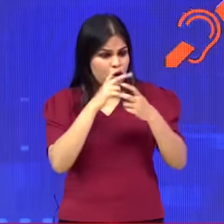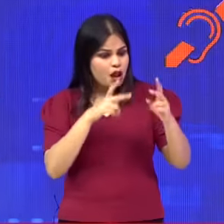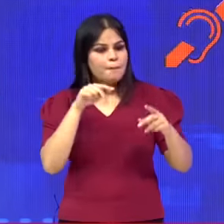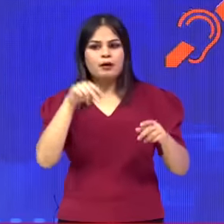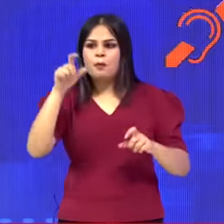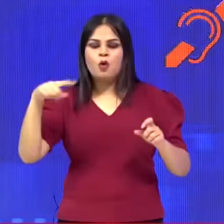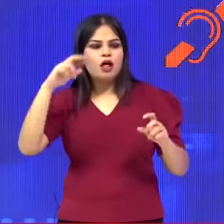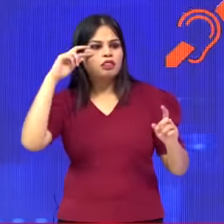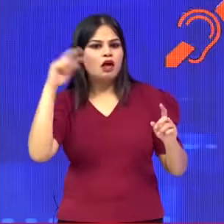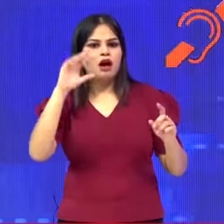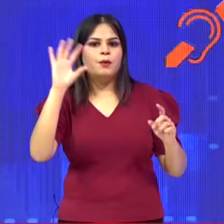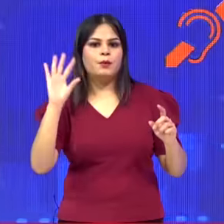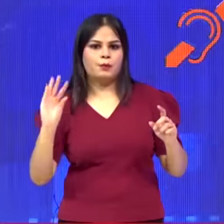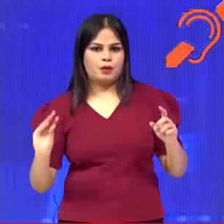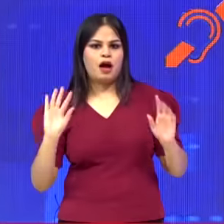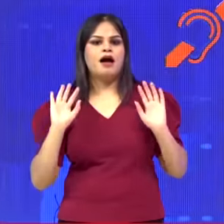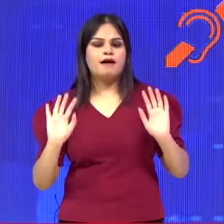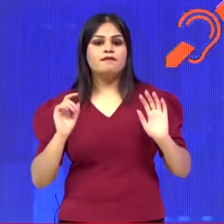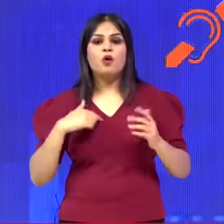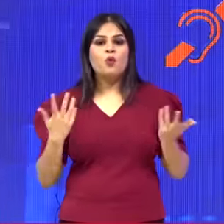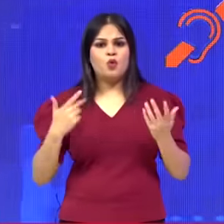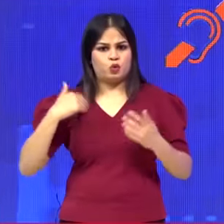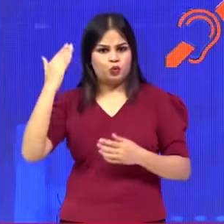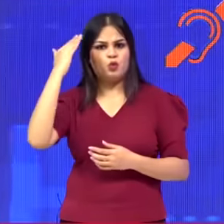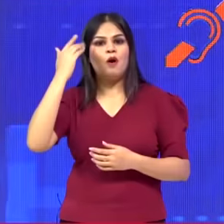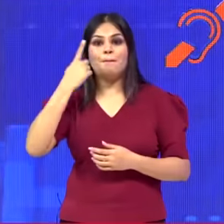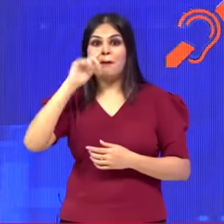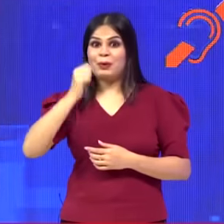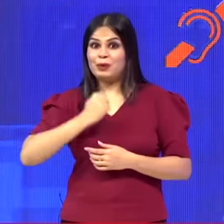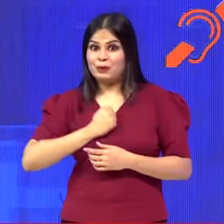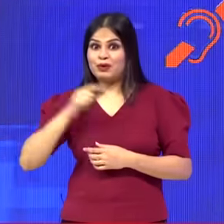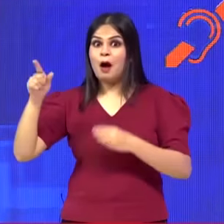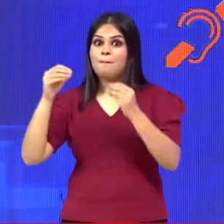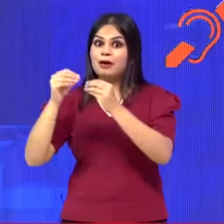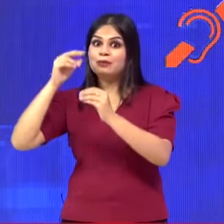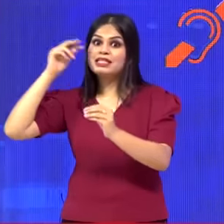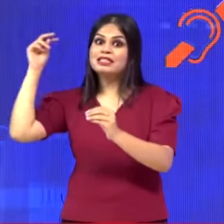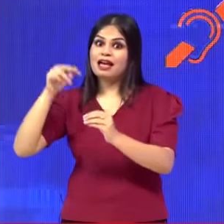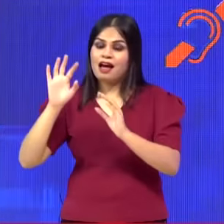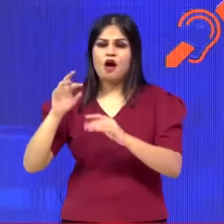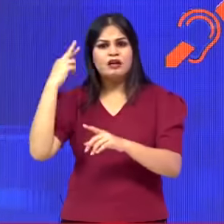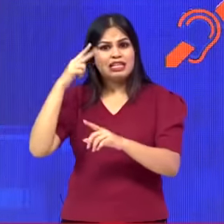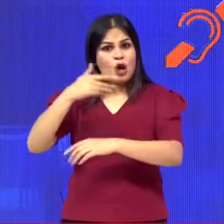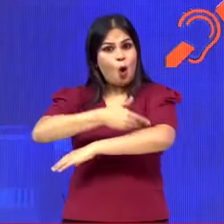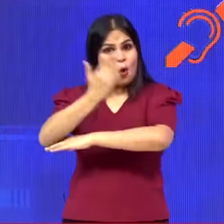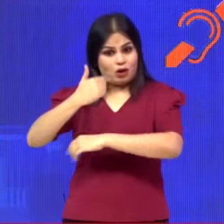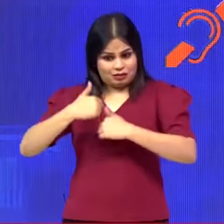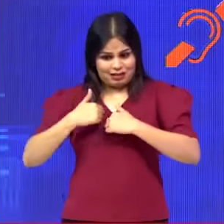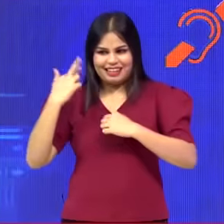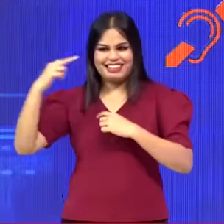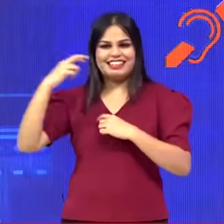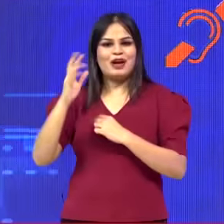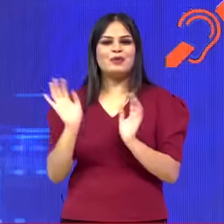रुक जाती है। अब मुझे पता है कि मेरी माँ देखा करती थी शो, नॉट बिकॉज आई वॉज होस्टिंग, उससे पहले देखा करती थी